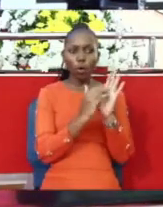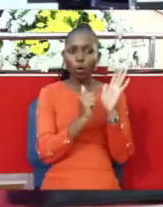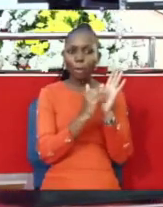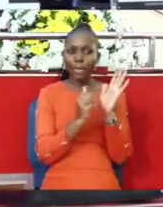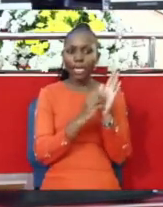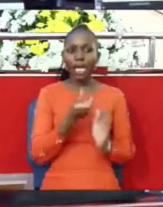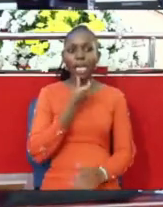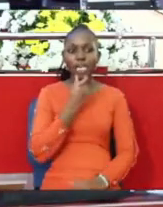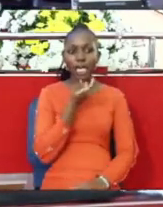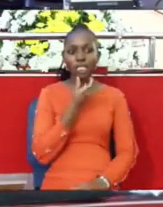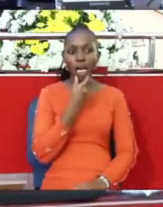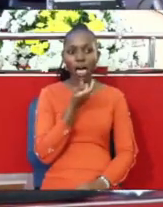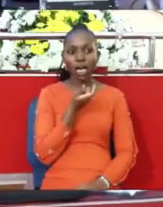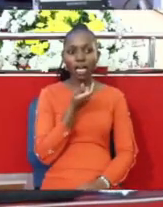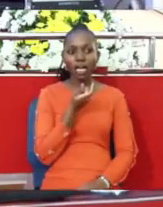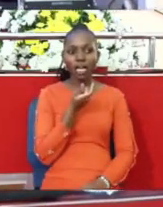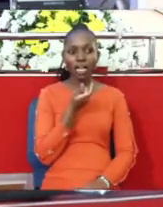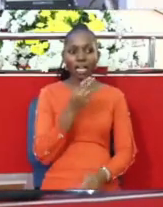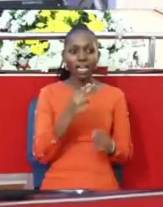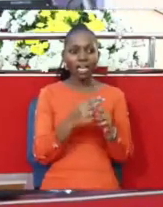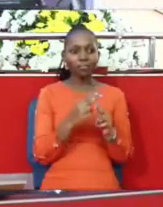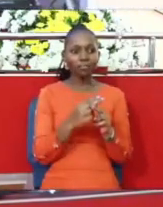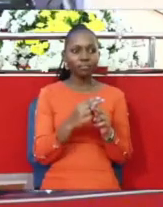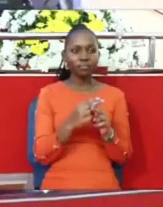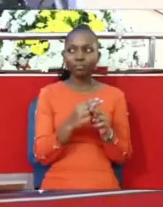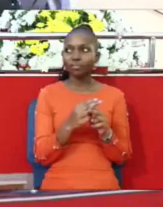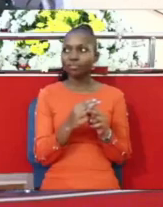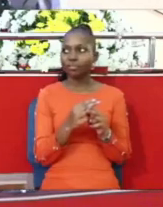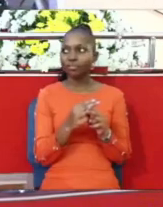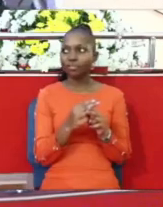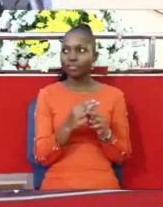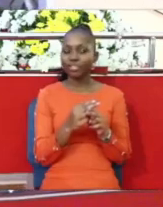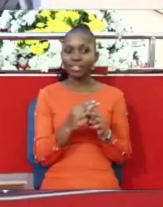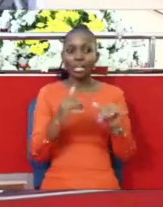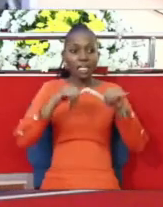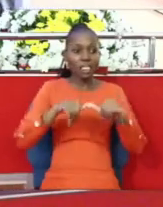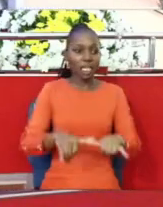Nyanza. Mutinda. Mutinda wakukaa.